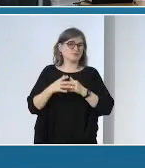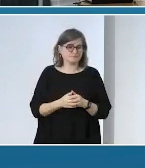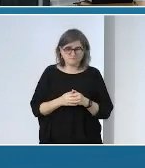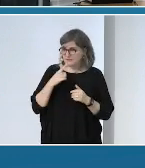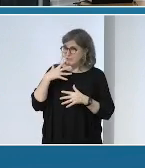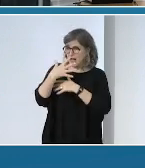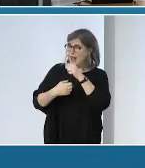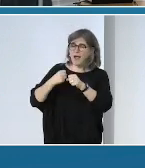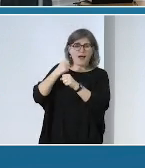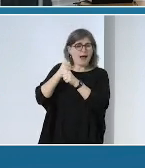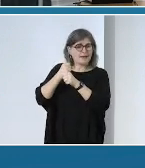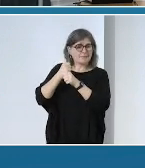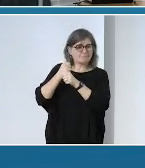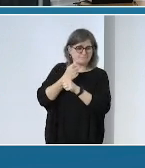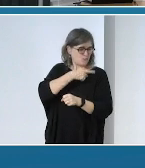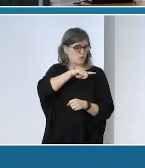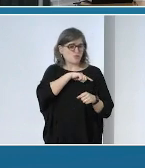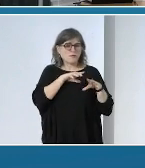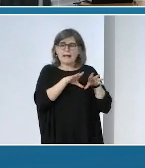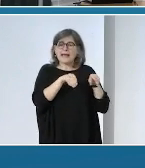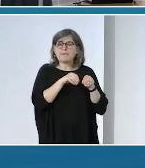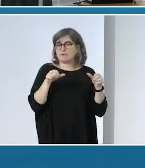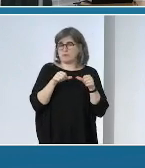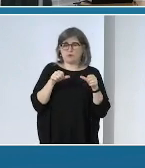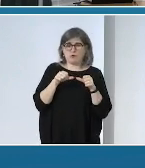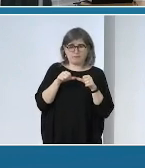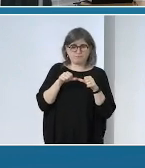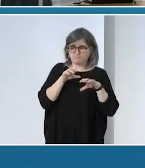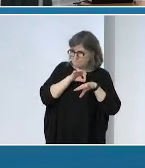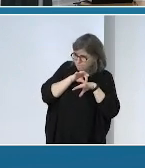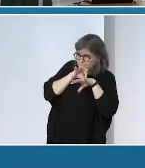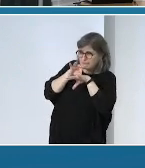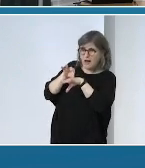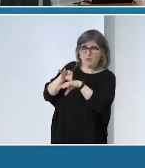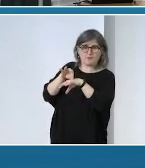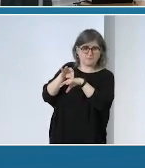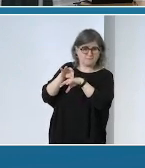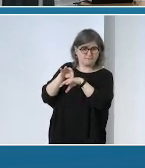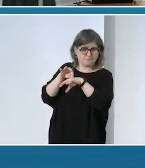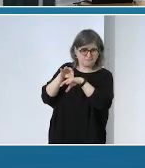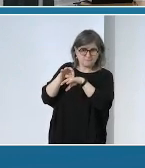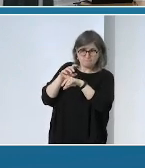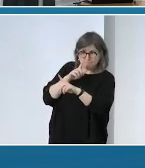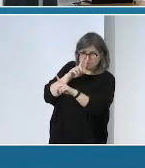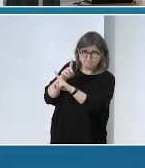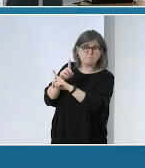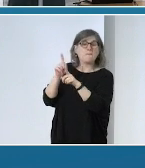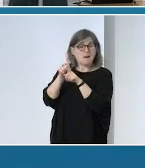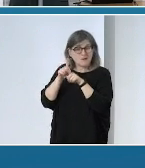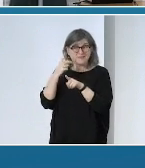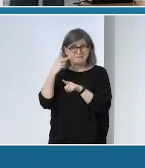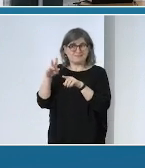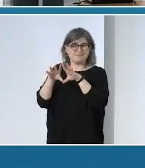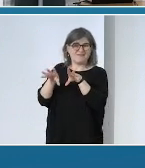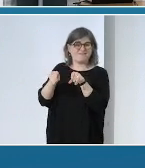l'année, le travail de notre équipe, ça va être également d'accompagner Émilie et sa famille en leur expliquant nos limites. Parce qu'on a un